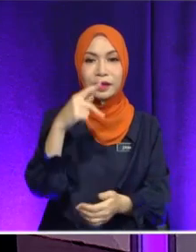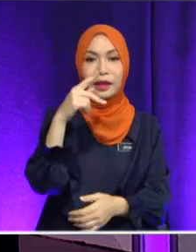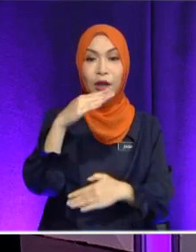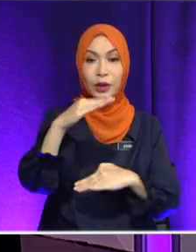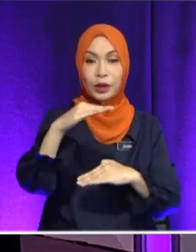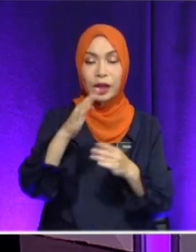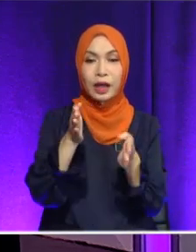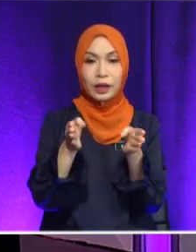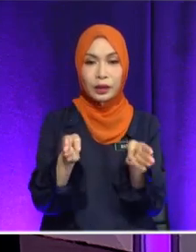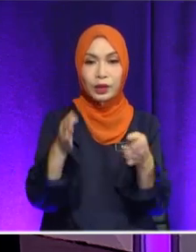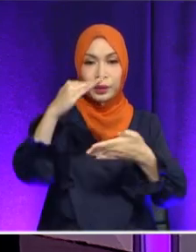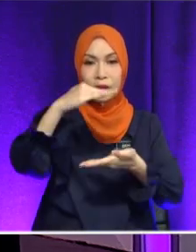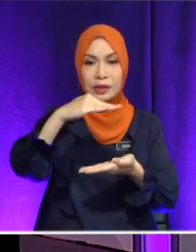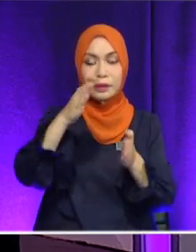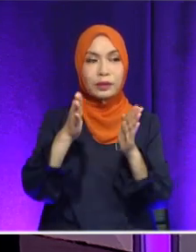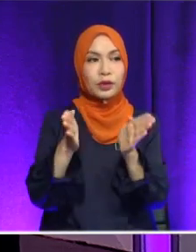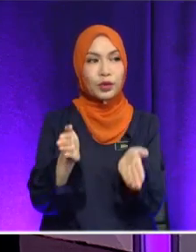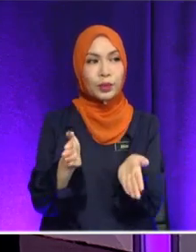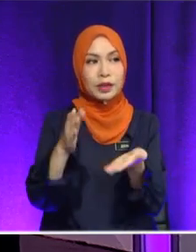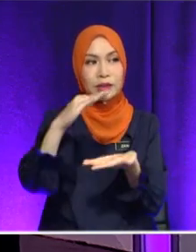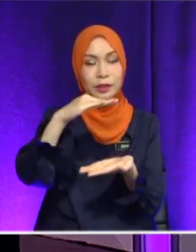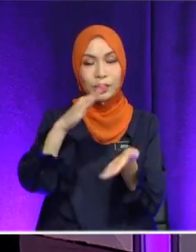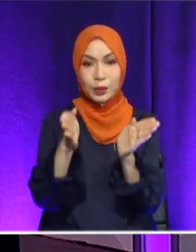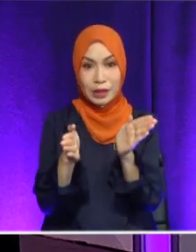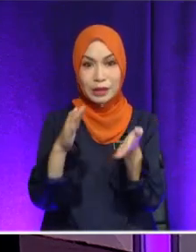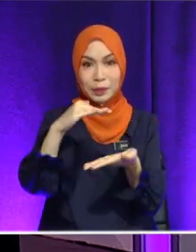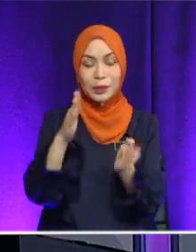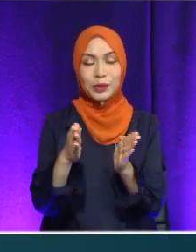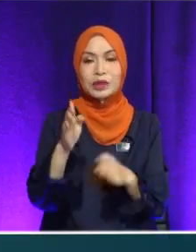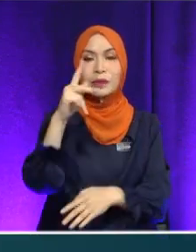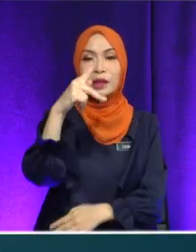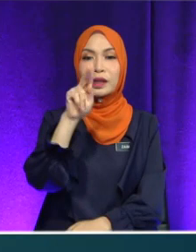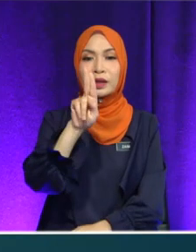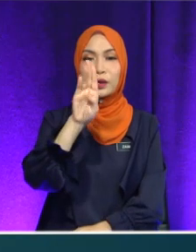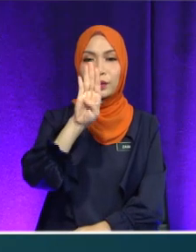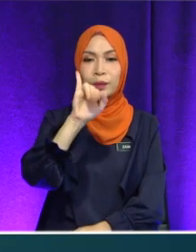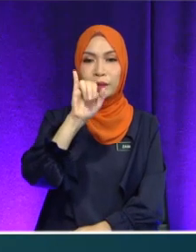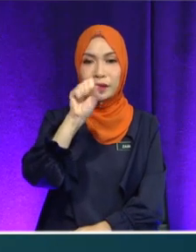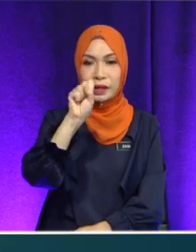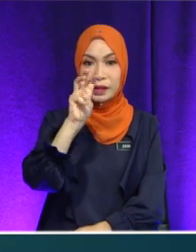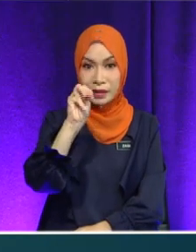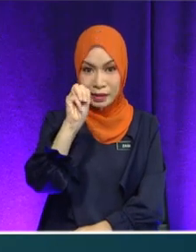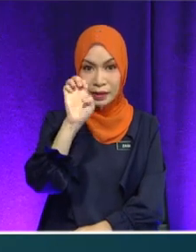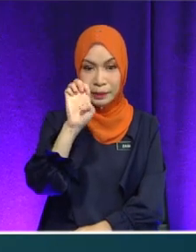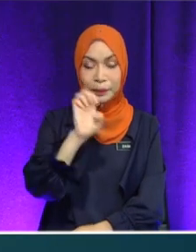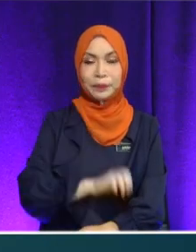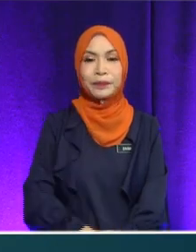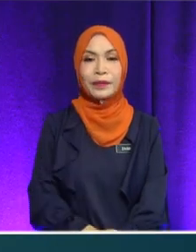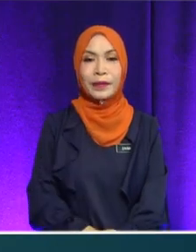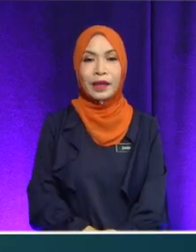1907 hingga 1922 Oke merupakan aliran yang sangat berpengaruh pada abad ke-20 Oke